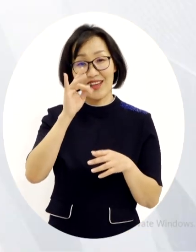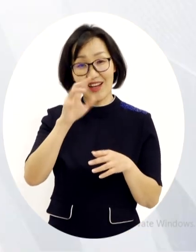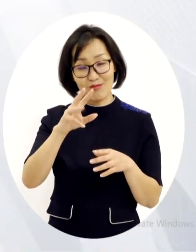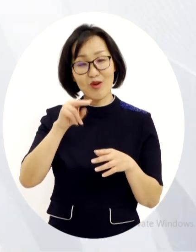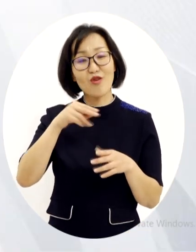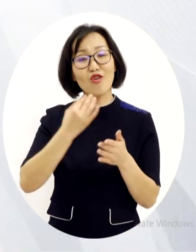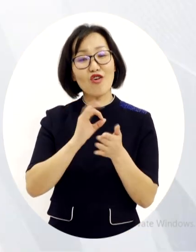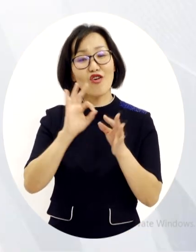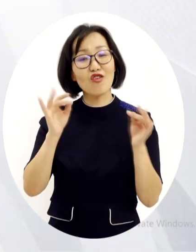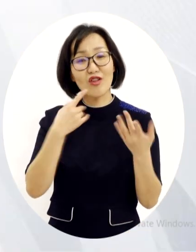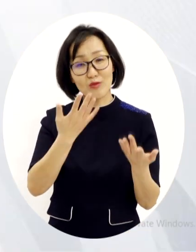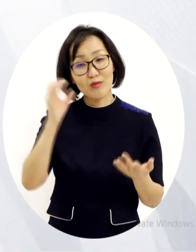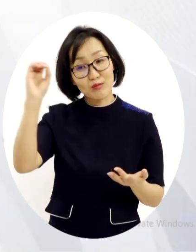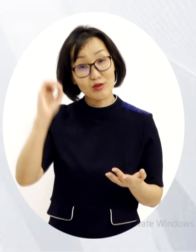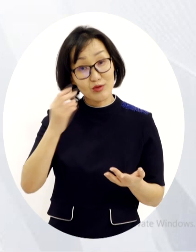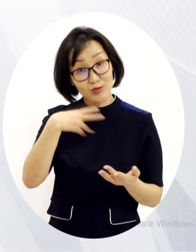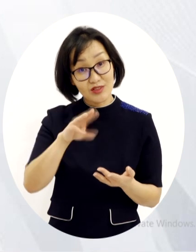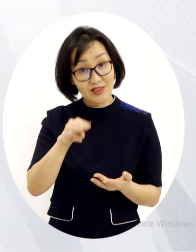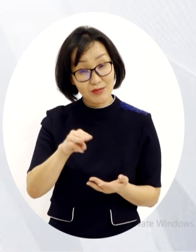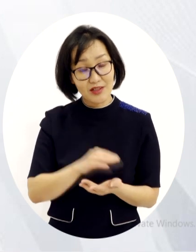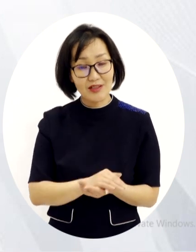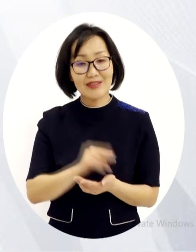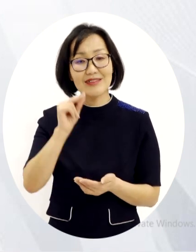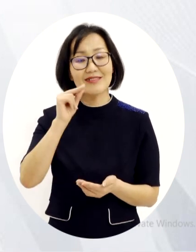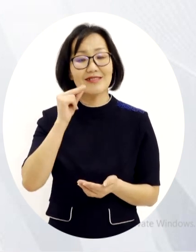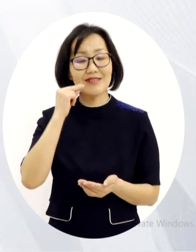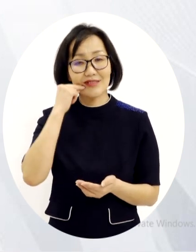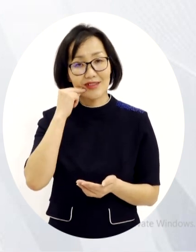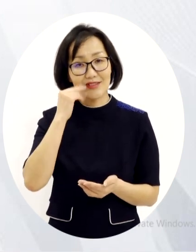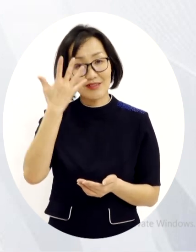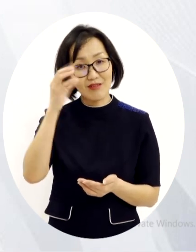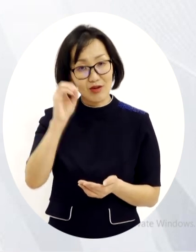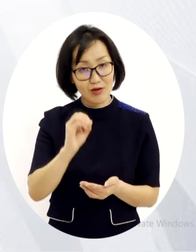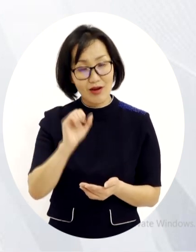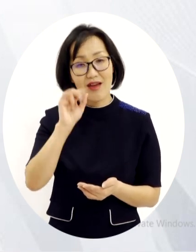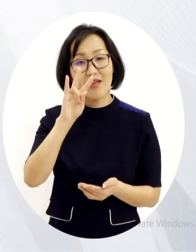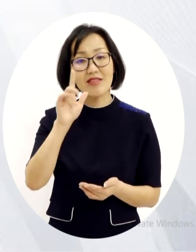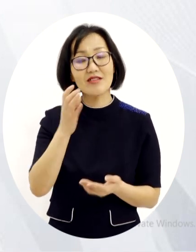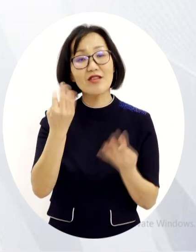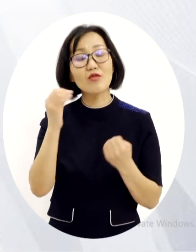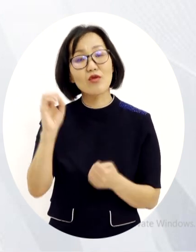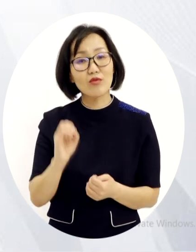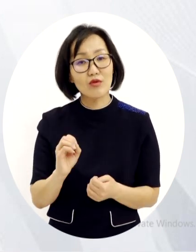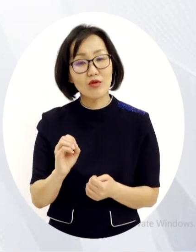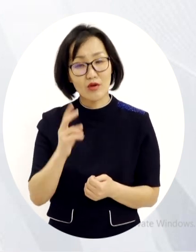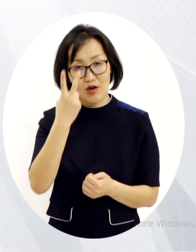бас процент үтсэн дээ. За чацарга нь 50%. Тэгвэл айнс хэдэн хувь байна?